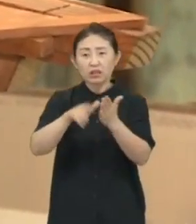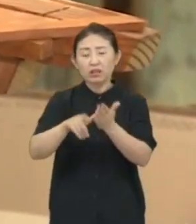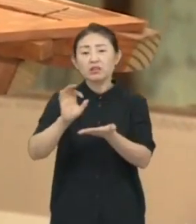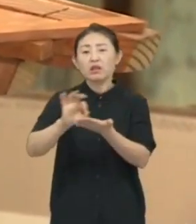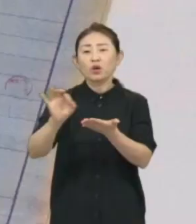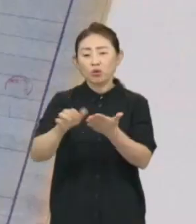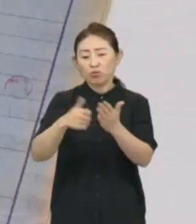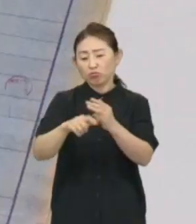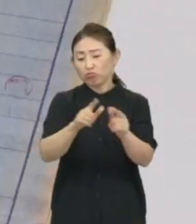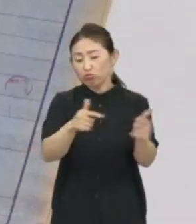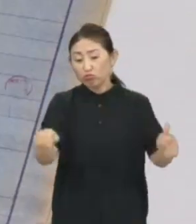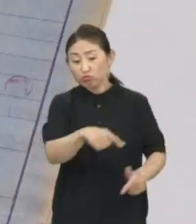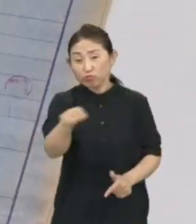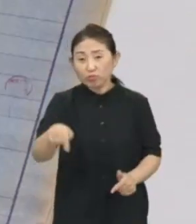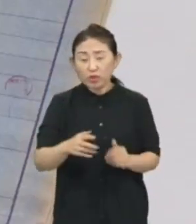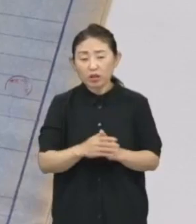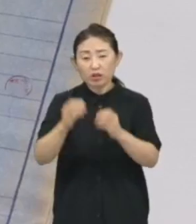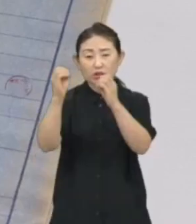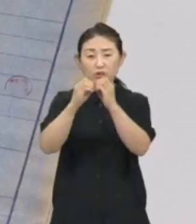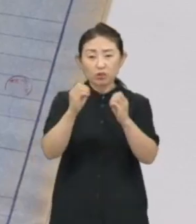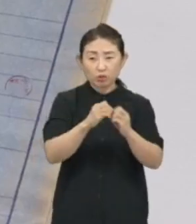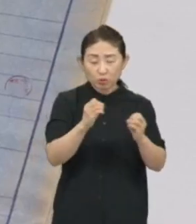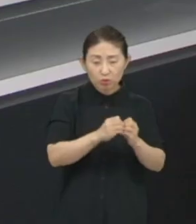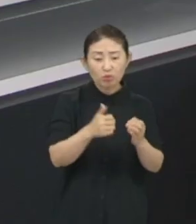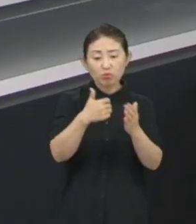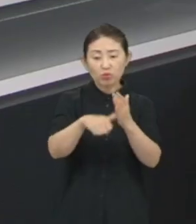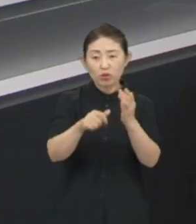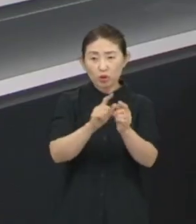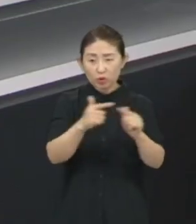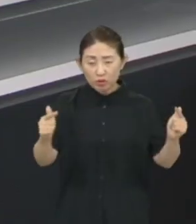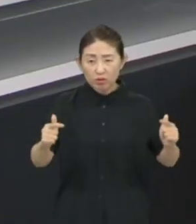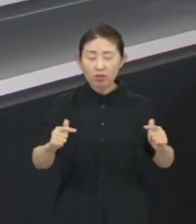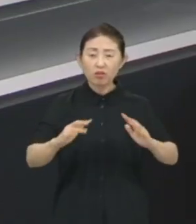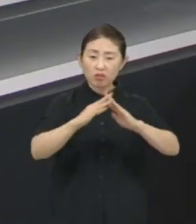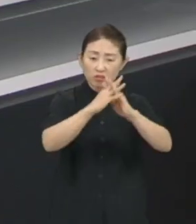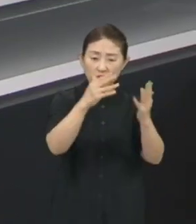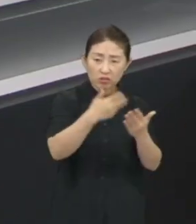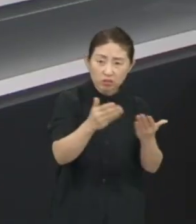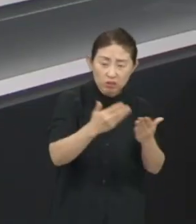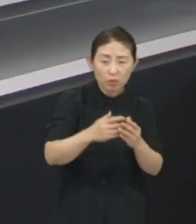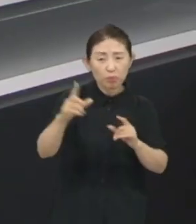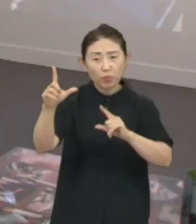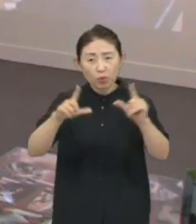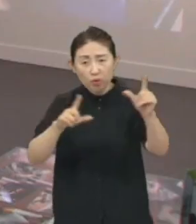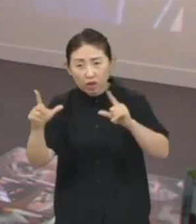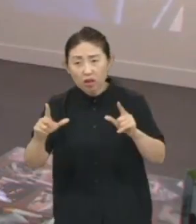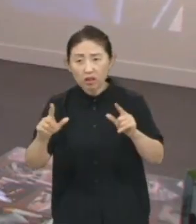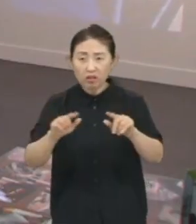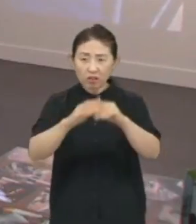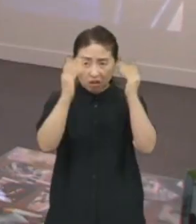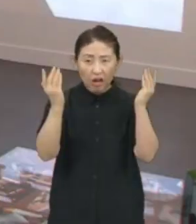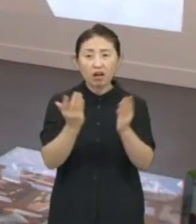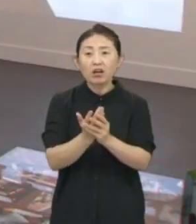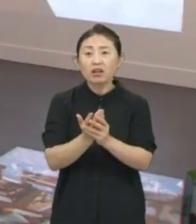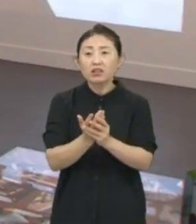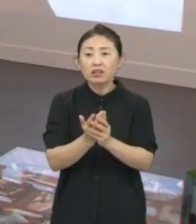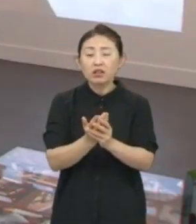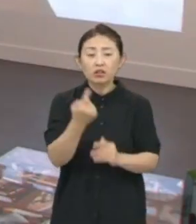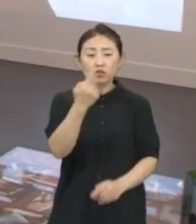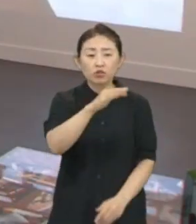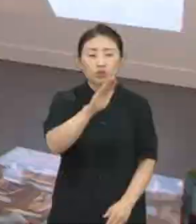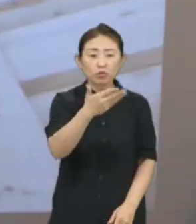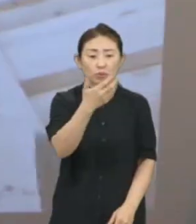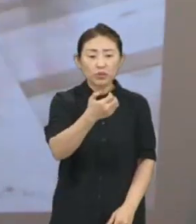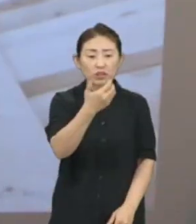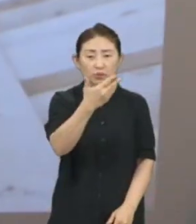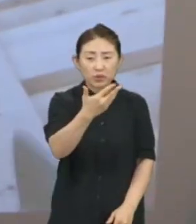도구들입니다. 전통 도구뿐 아니라 건축 도면과 모형, 현장에서 일하는 과정까지